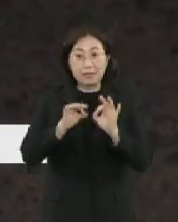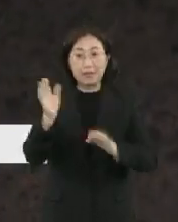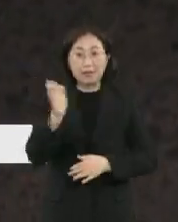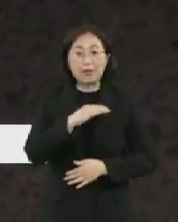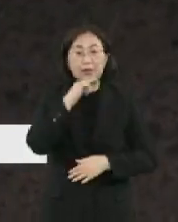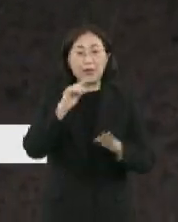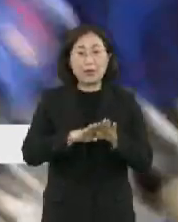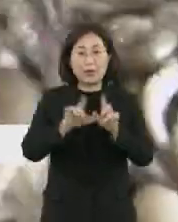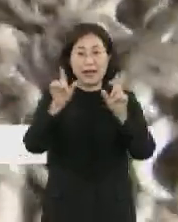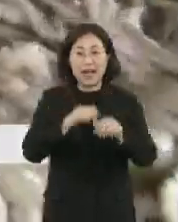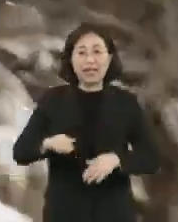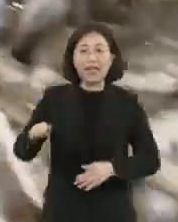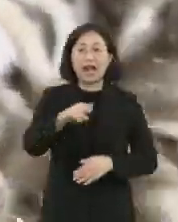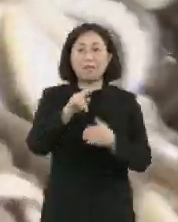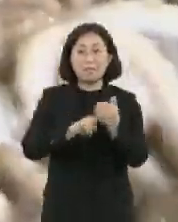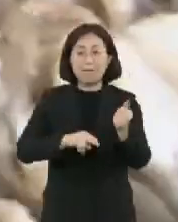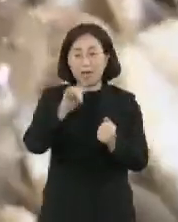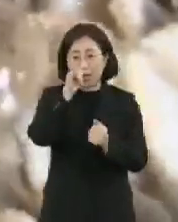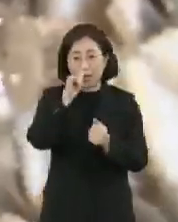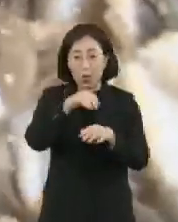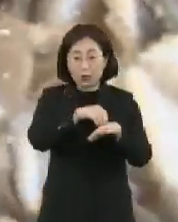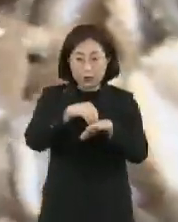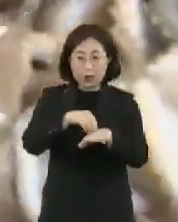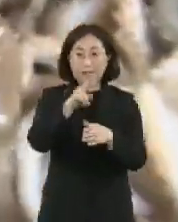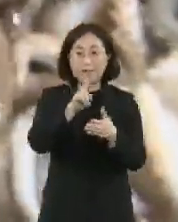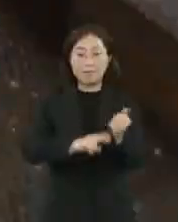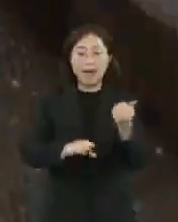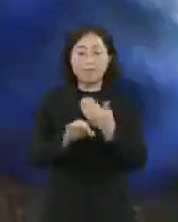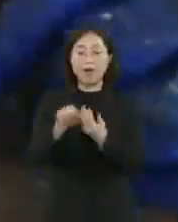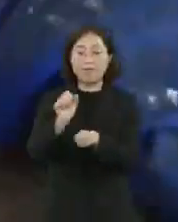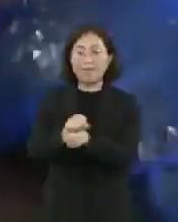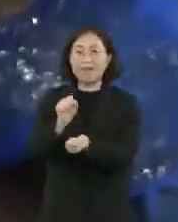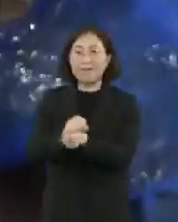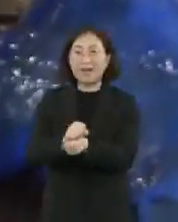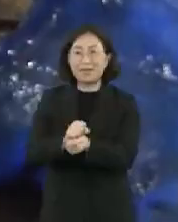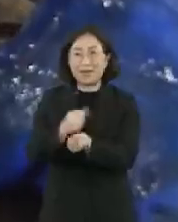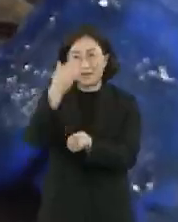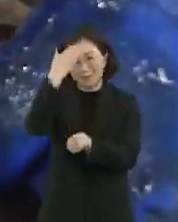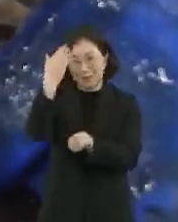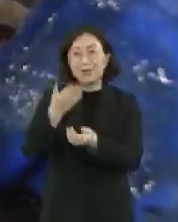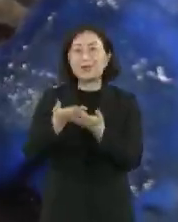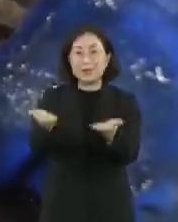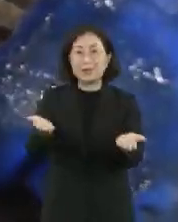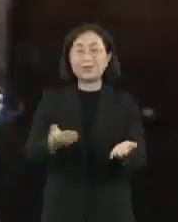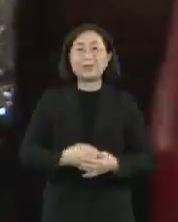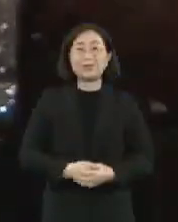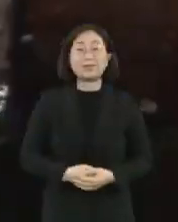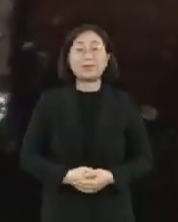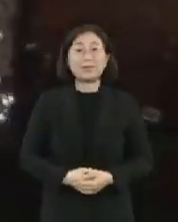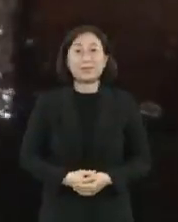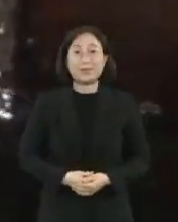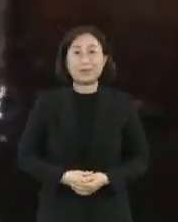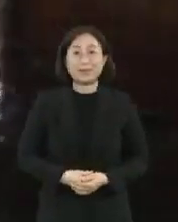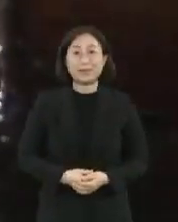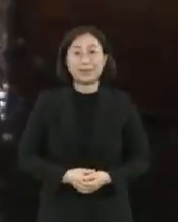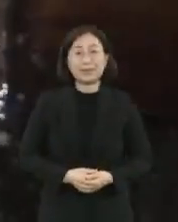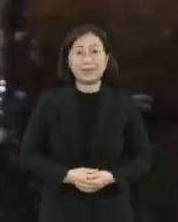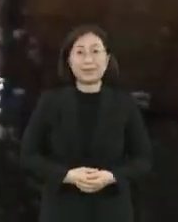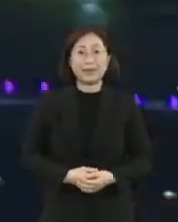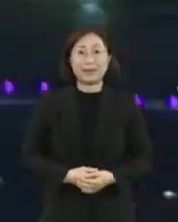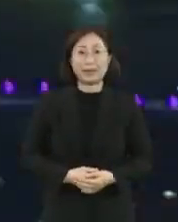일요일에 운영되며 주꾸미를 자면 바지락이 덤으로 주어집니다 dj b 김광규